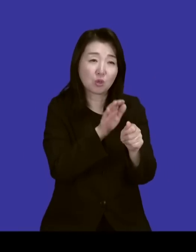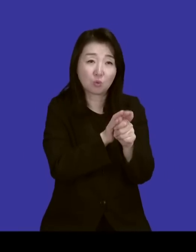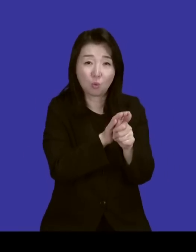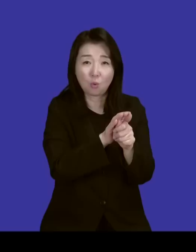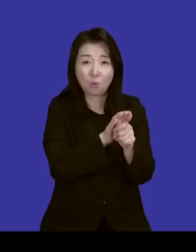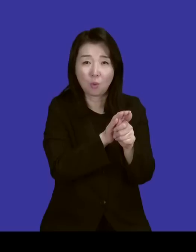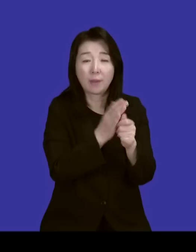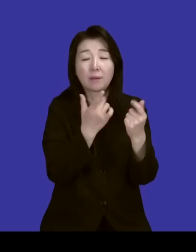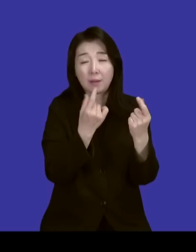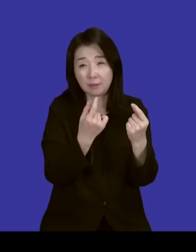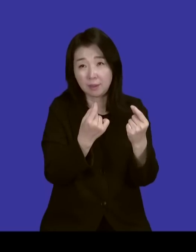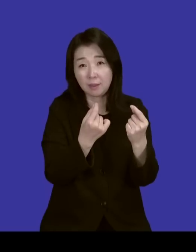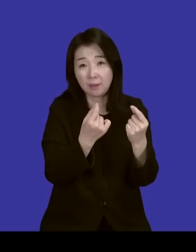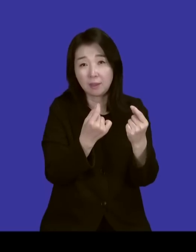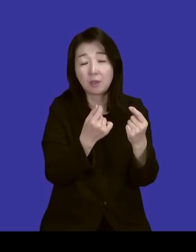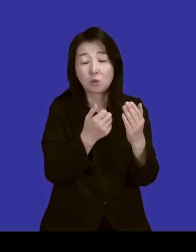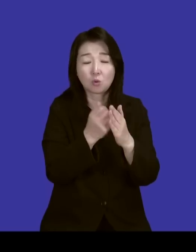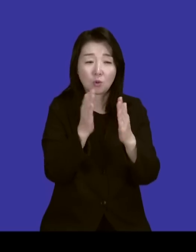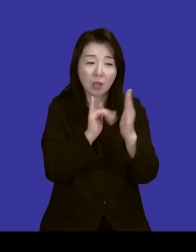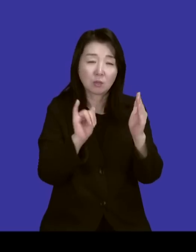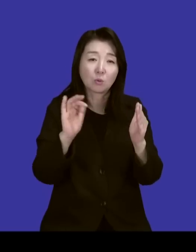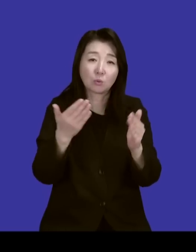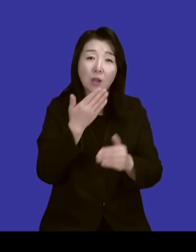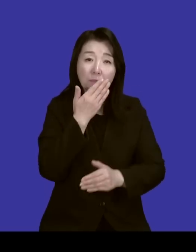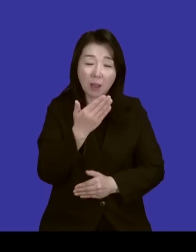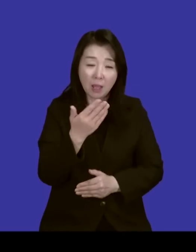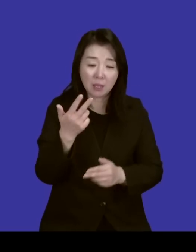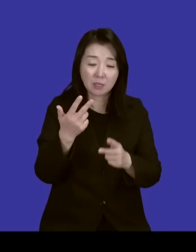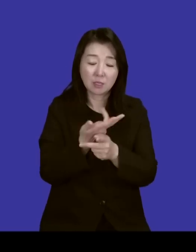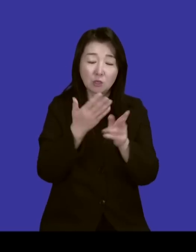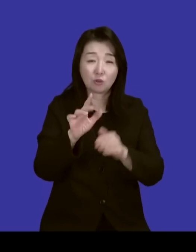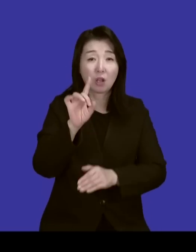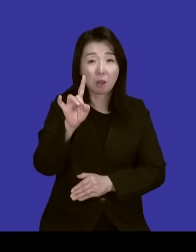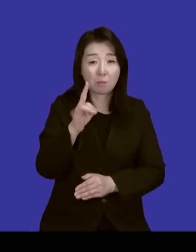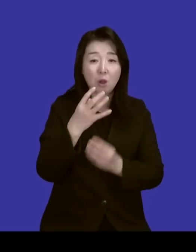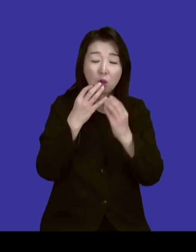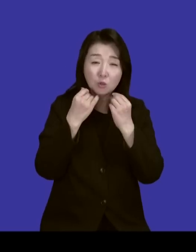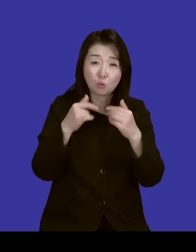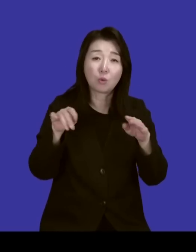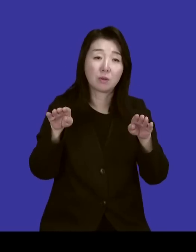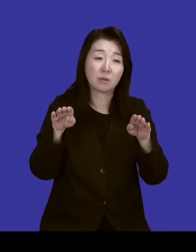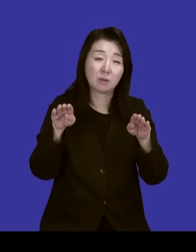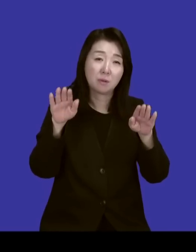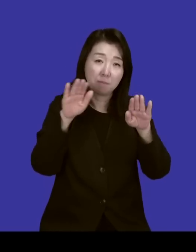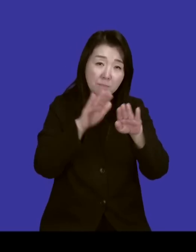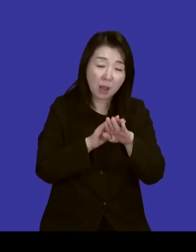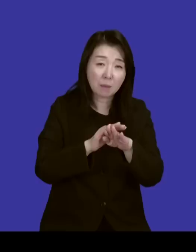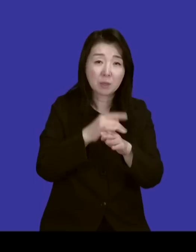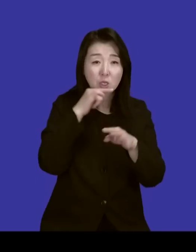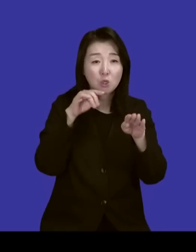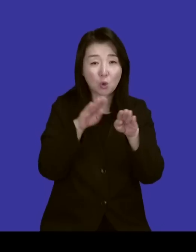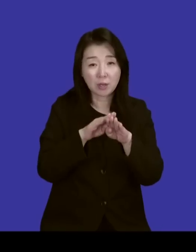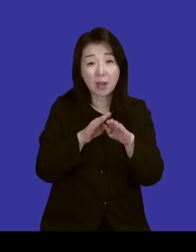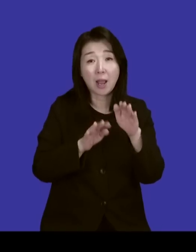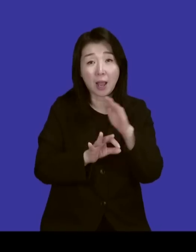있어요. 그래서 일주일에 한 번만이라도 토요일 저녁 혹은 주일날 아침, 주일 저녁 이럴